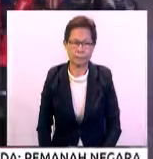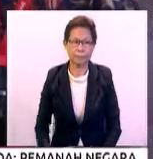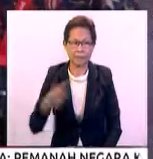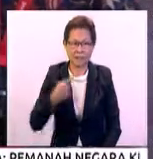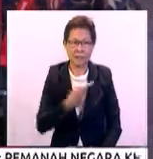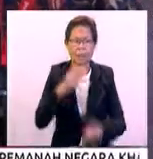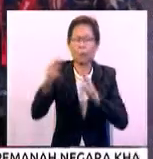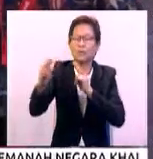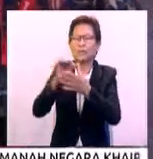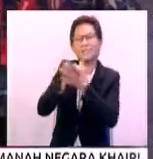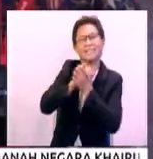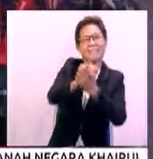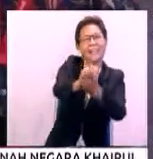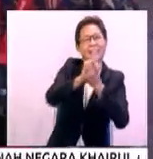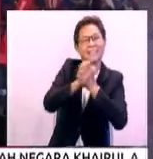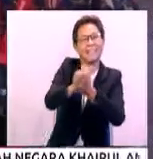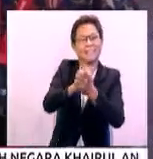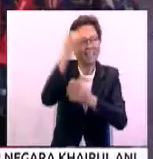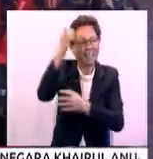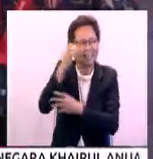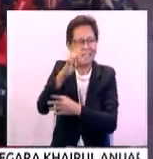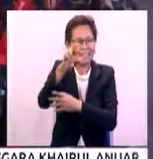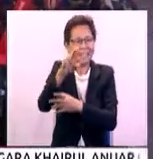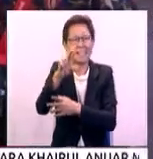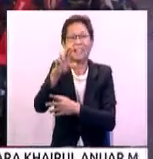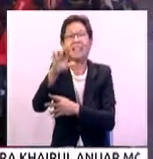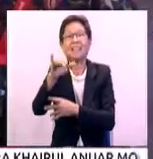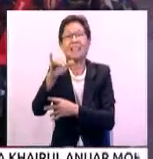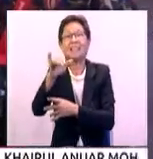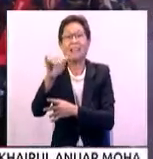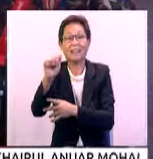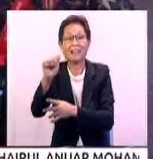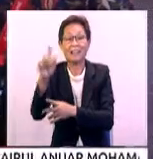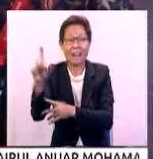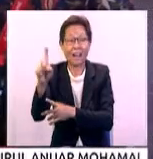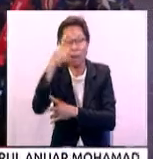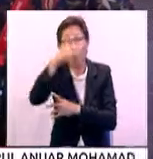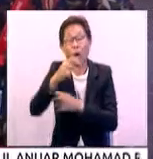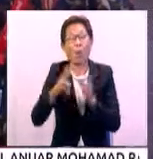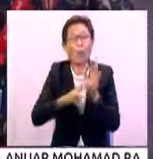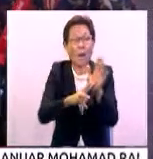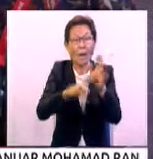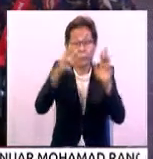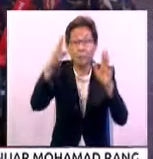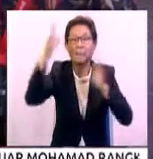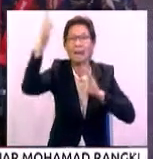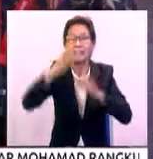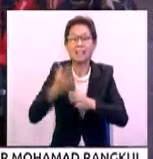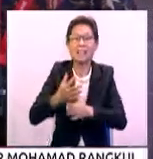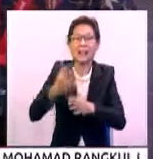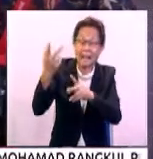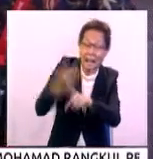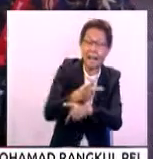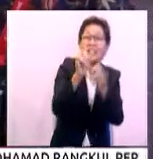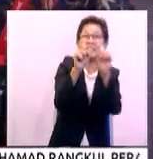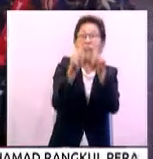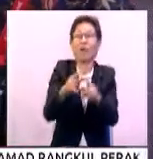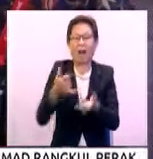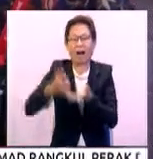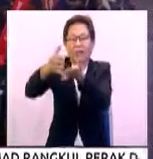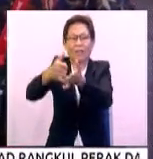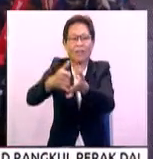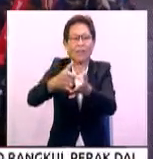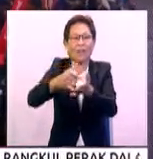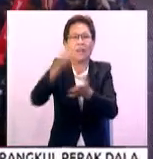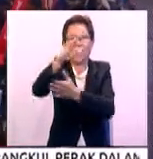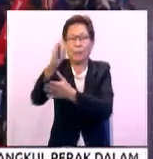Kita nak ucapkan tahniah kepada Encik Riyad bagi pihak Air Asia atas kemenangan buat kali ke-11 anugerah syarikat penerbangan